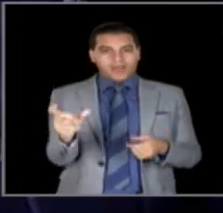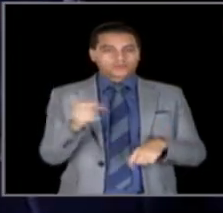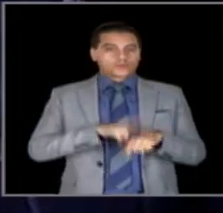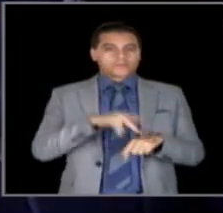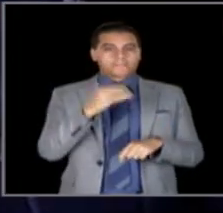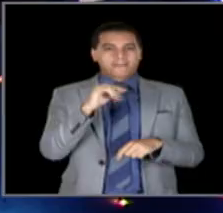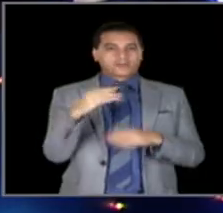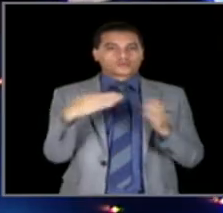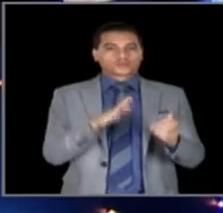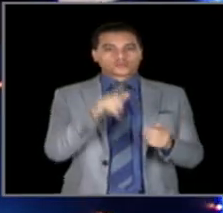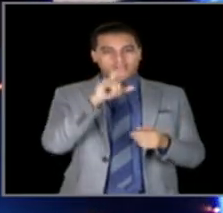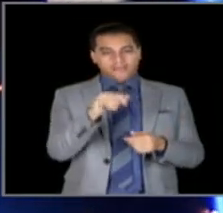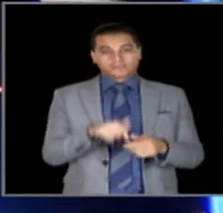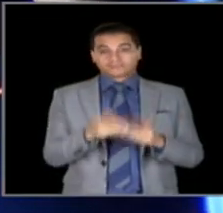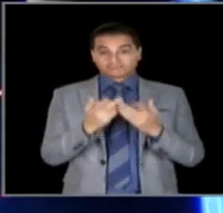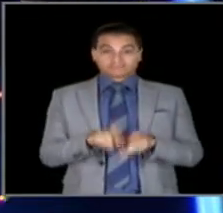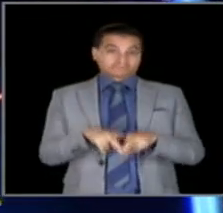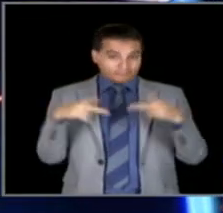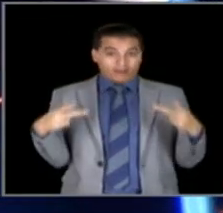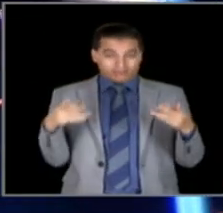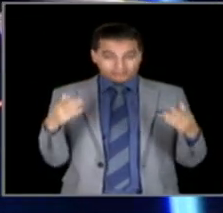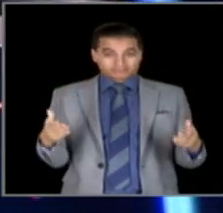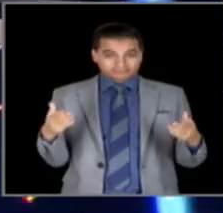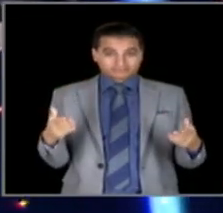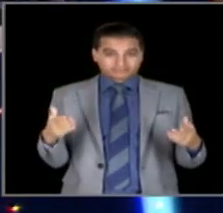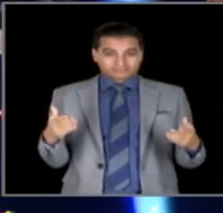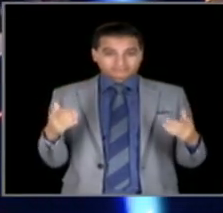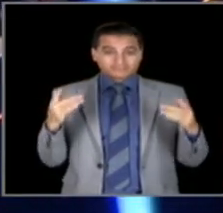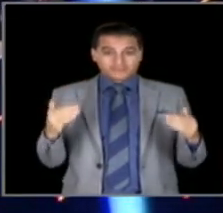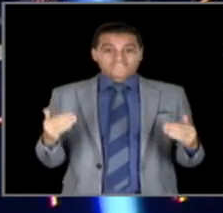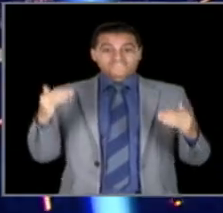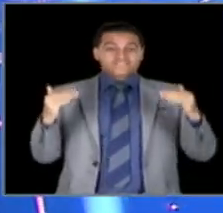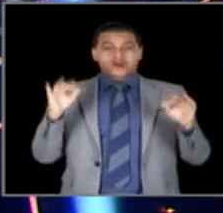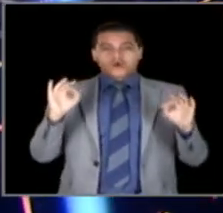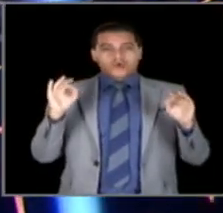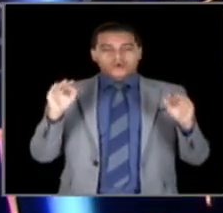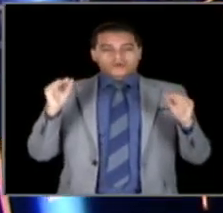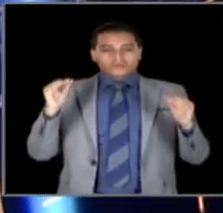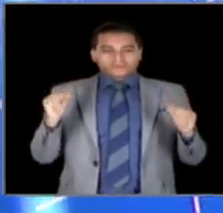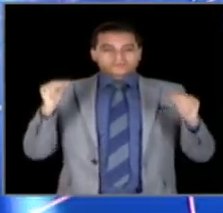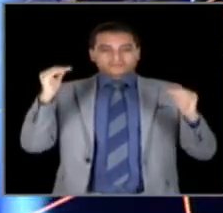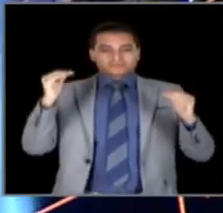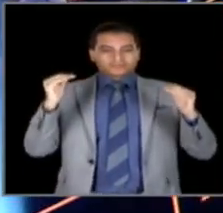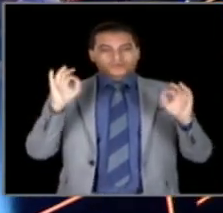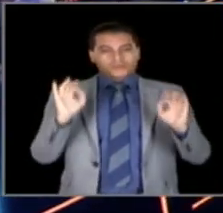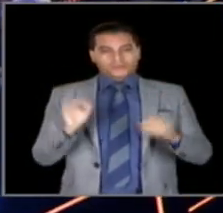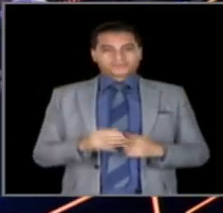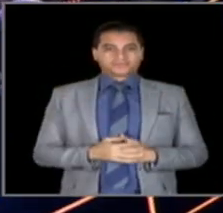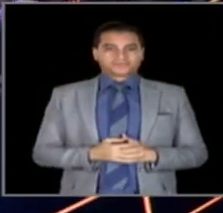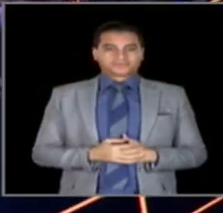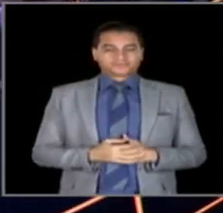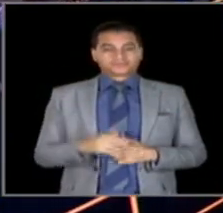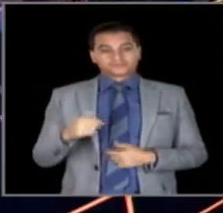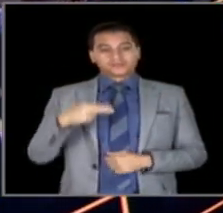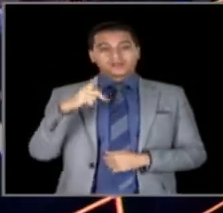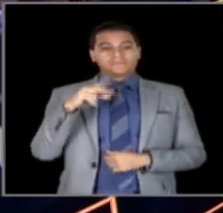الرحمن. النتيجة اتغيرت والفرق ما بين الفرقتين زي ما هو.